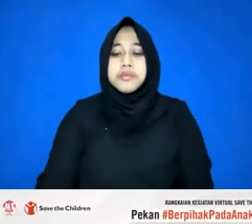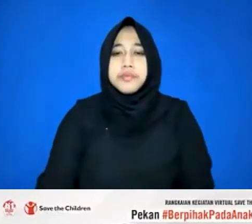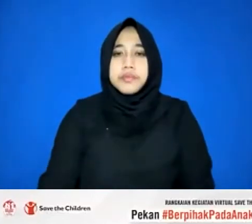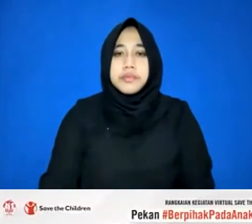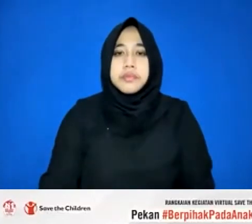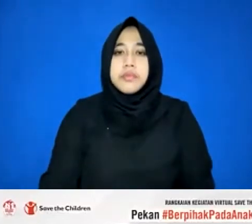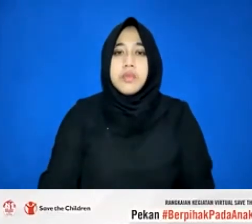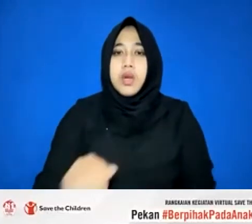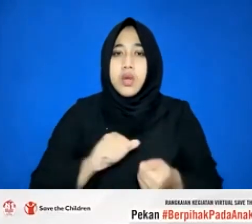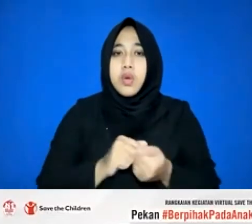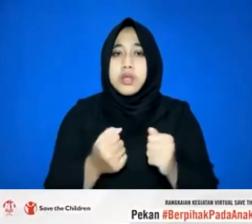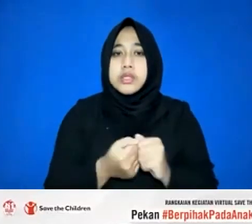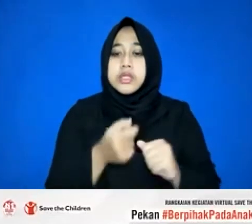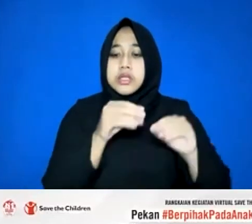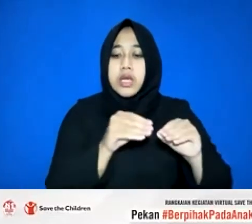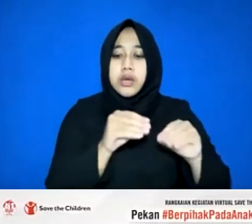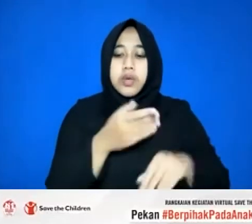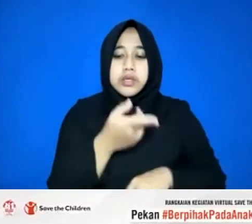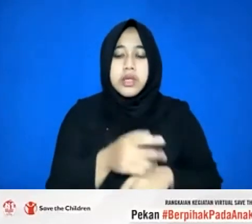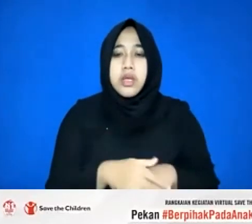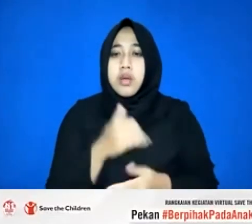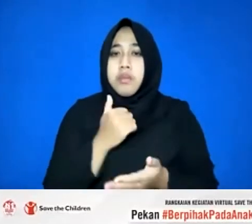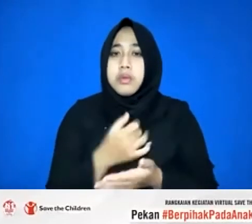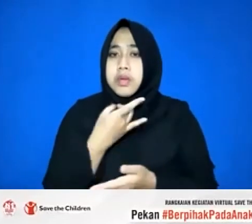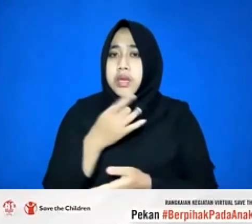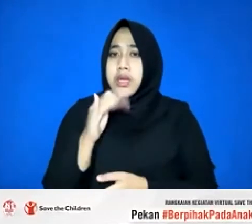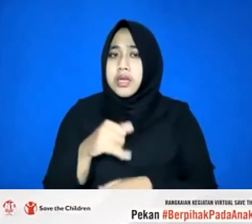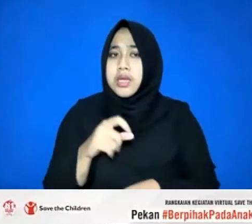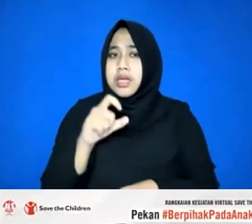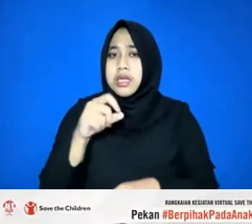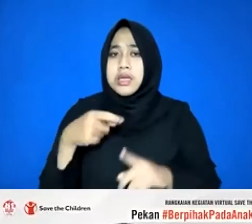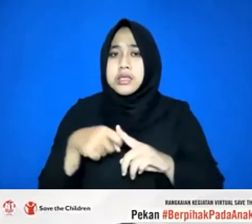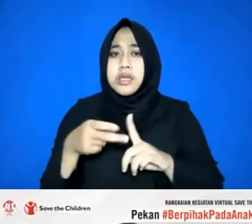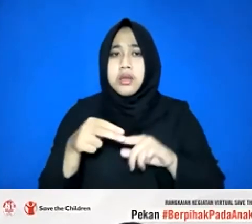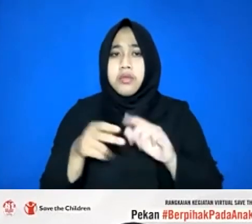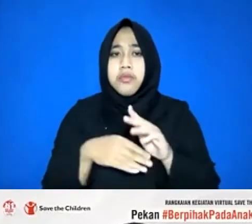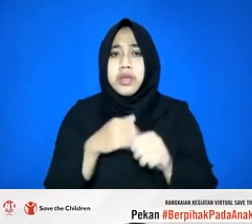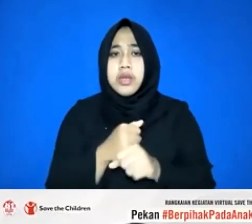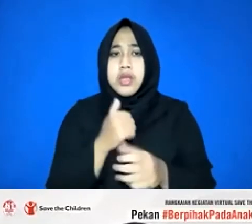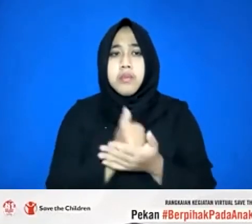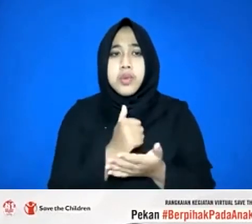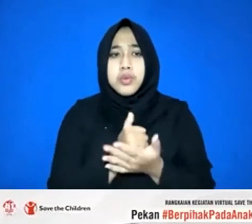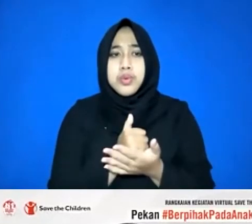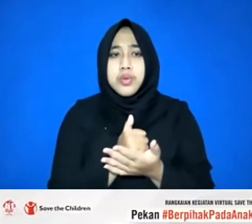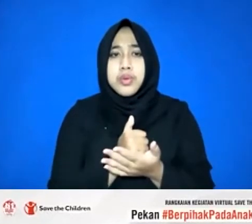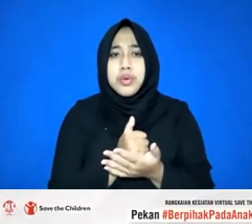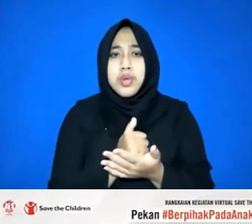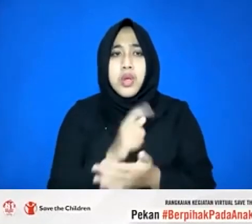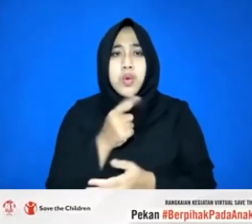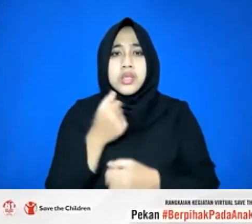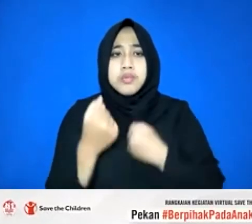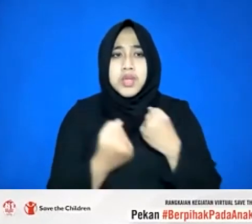proses supervisi edukasinya. Oke, menarik juga ya. Cek feeling selalu menjadi salah satu hal yang harus dilakukan